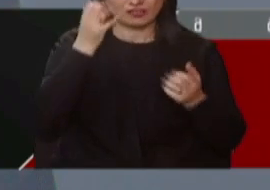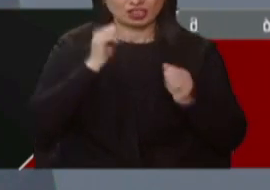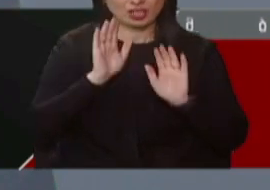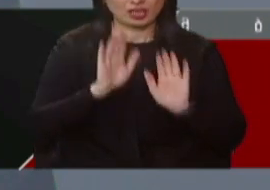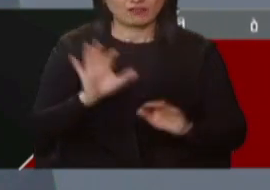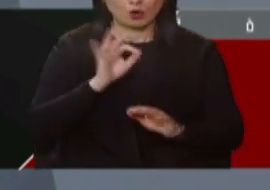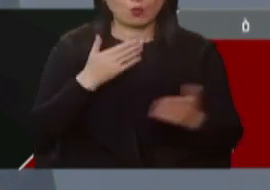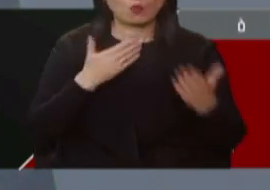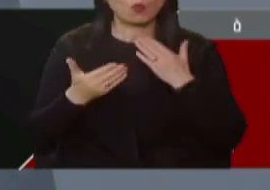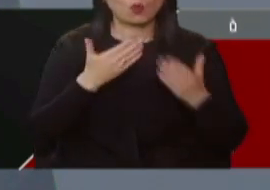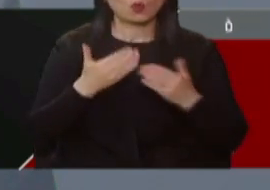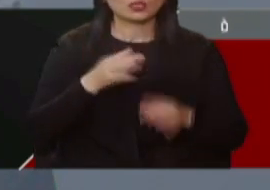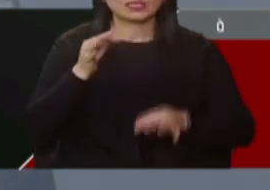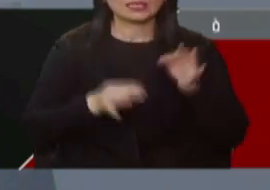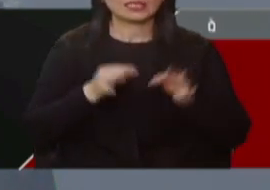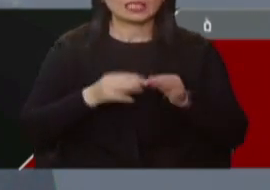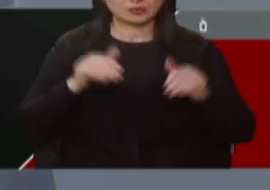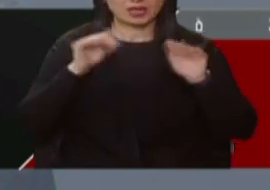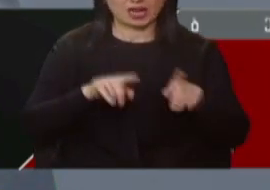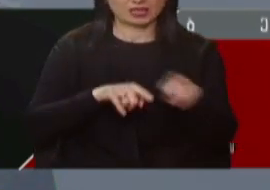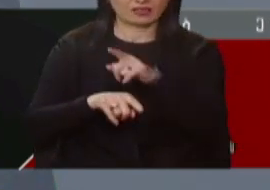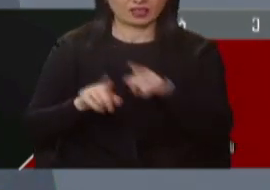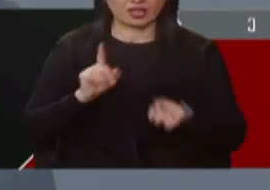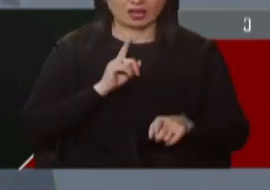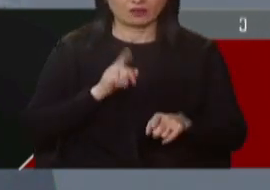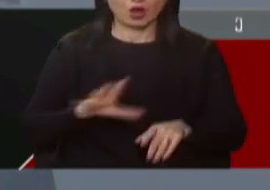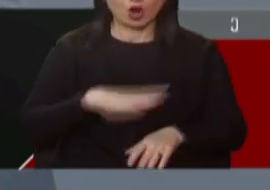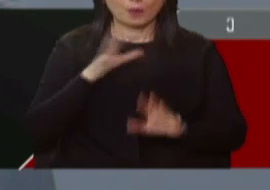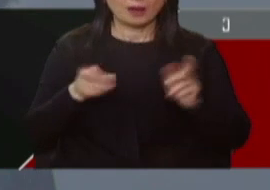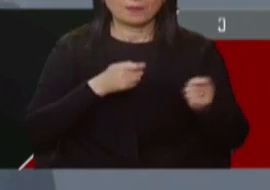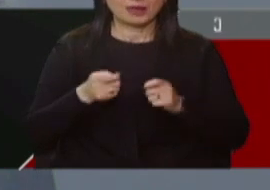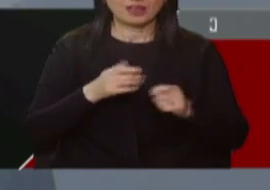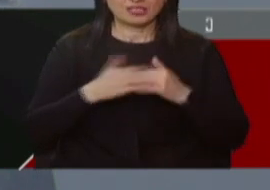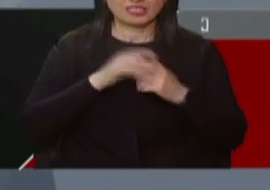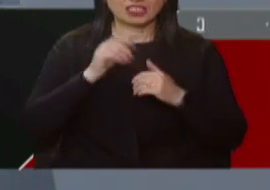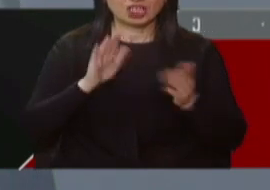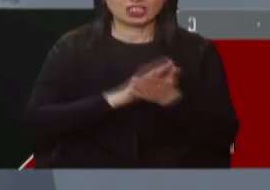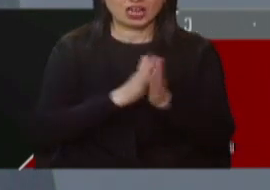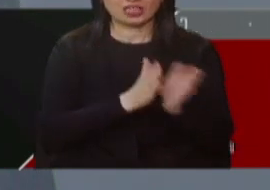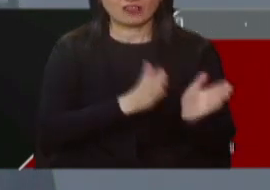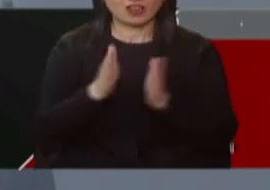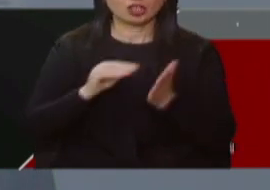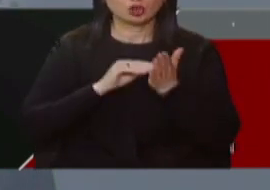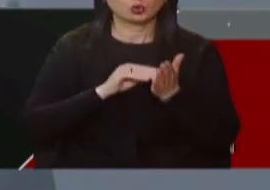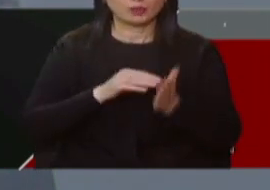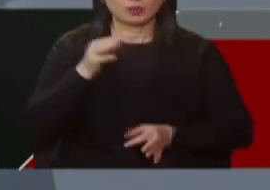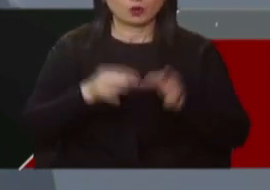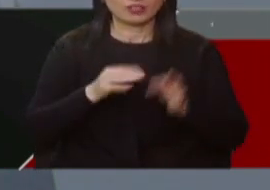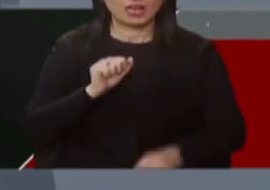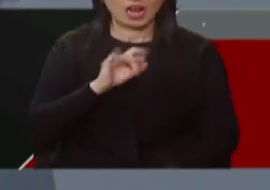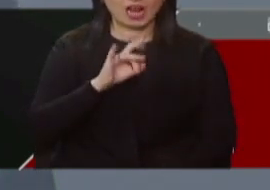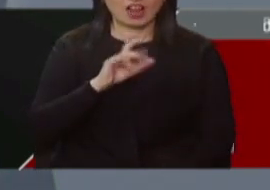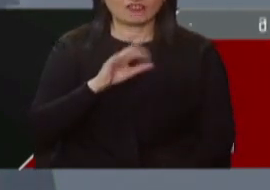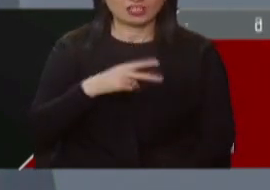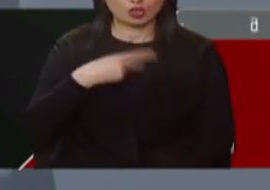shekavebas urchevs da mouzodebs rom sasamartlos gadaqmetelebas daelodon eksprezidentistvis sashchelis gadavadebis shuamdgomlobaze mosamartle Georgi